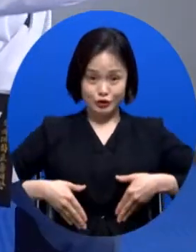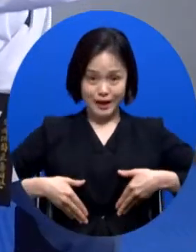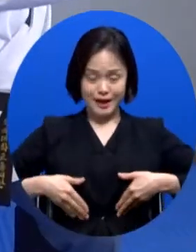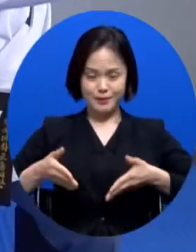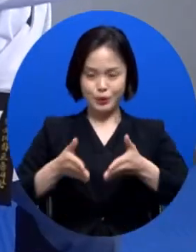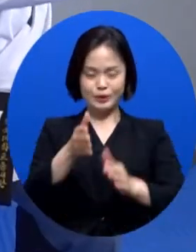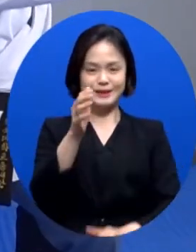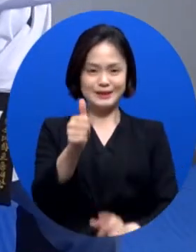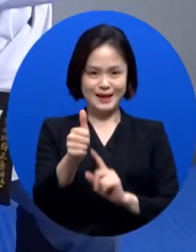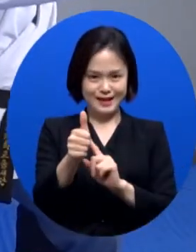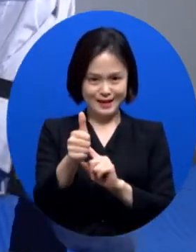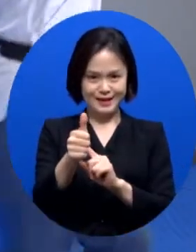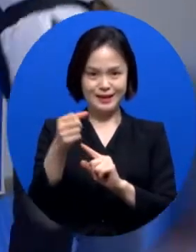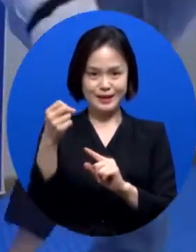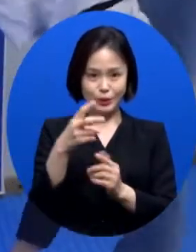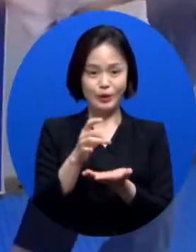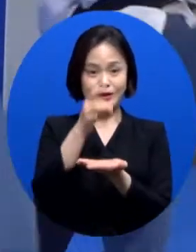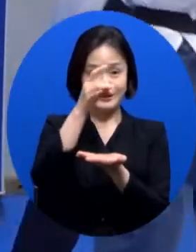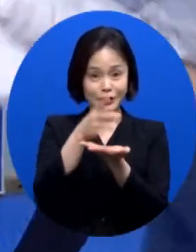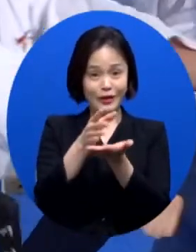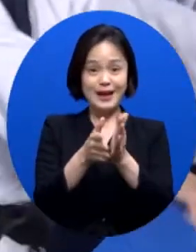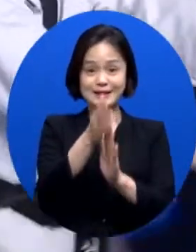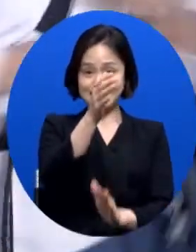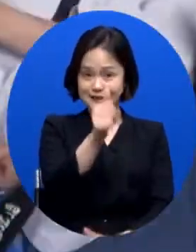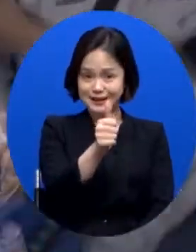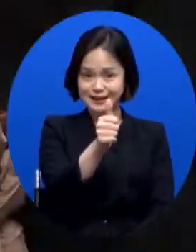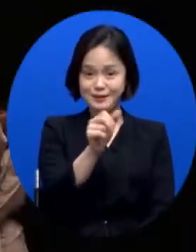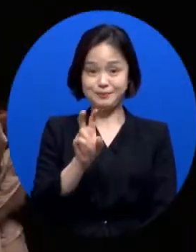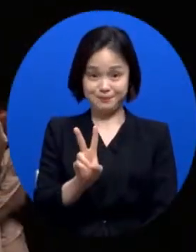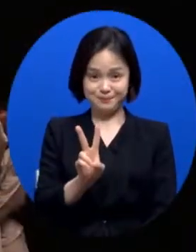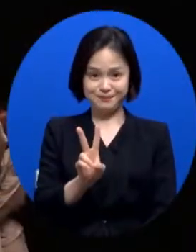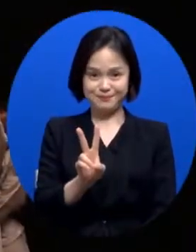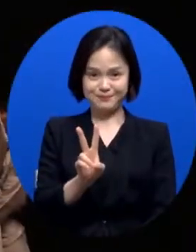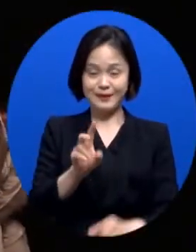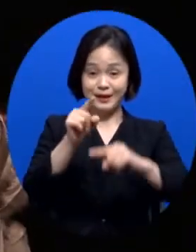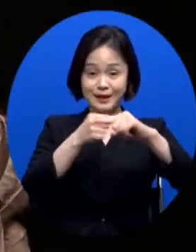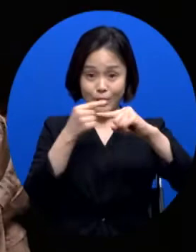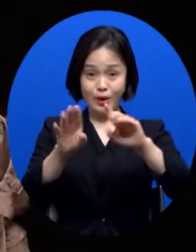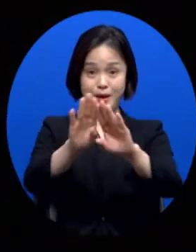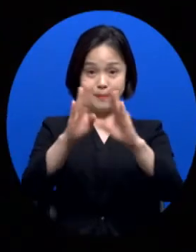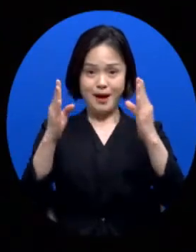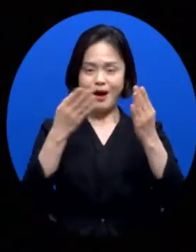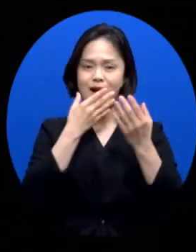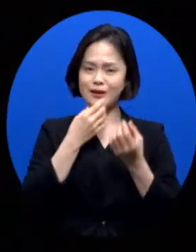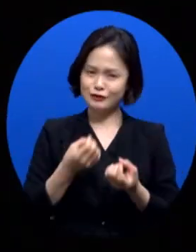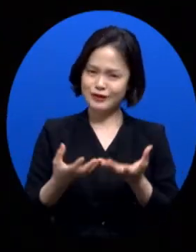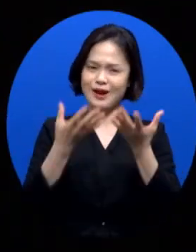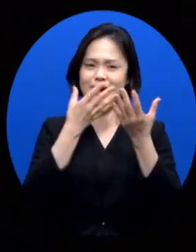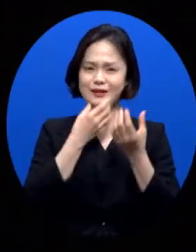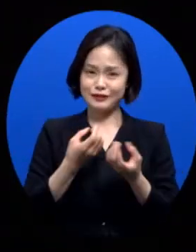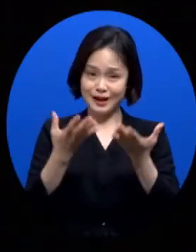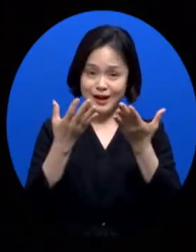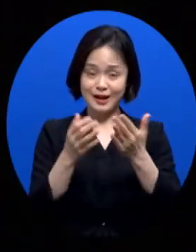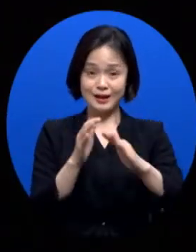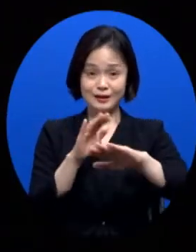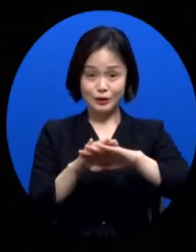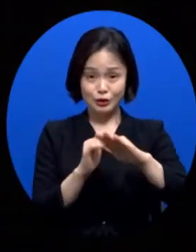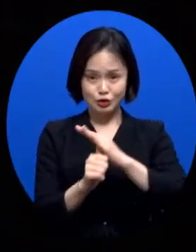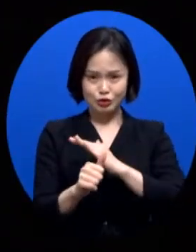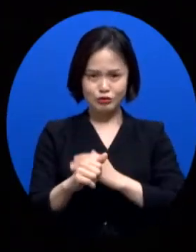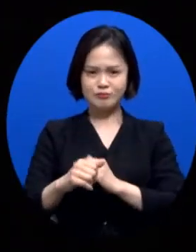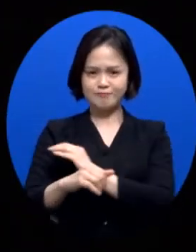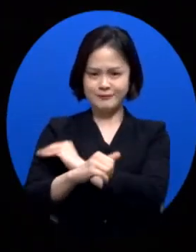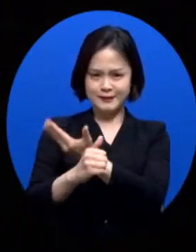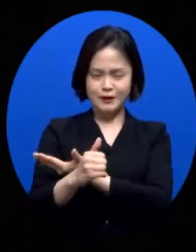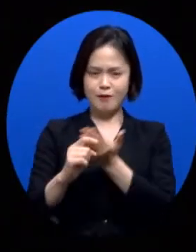양승조 충남도지사와 박상돈 천안시장은 대회 개최를 축하하며 참가자들이 마음껏 실력을 발휘하길